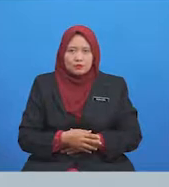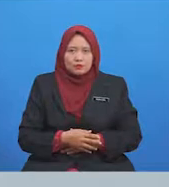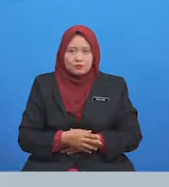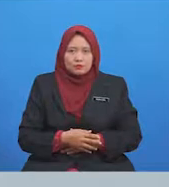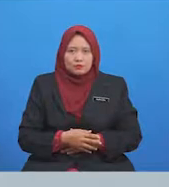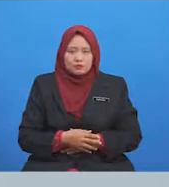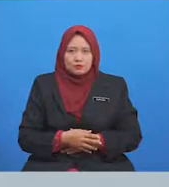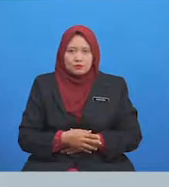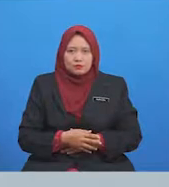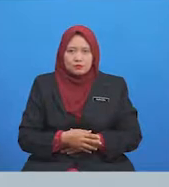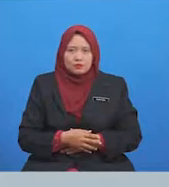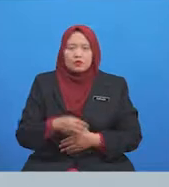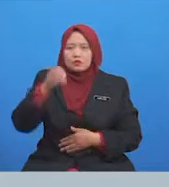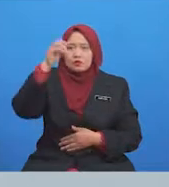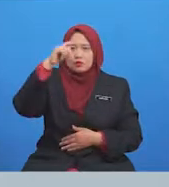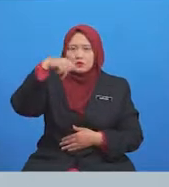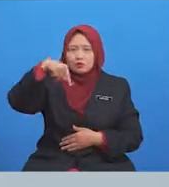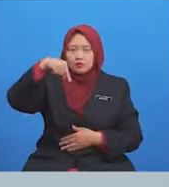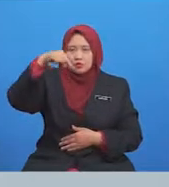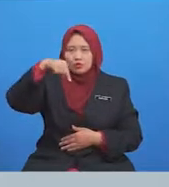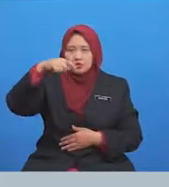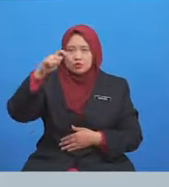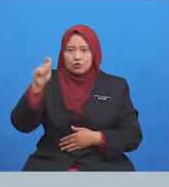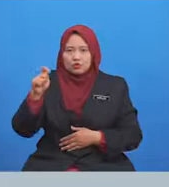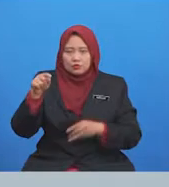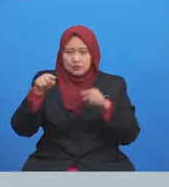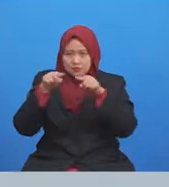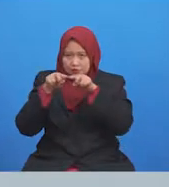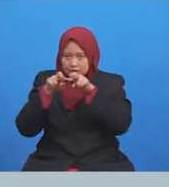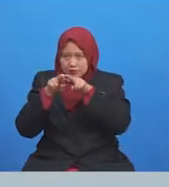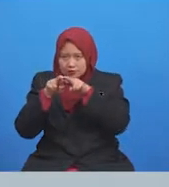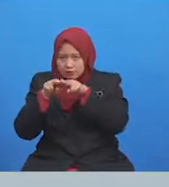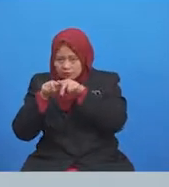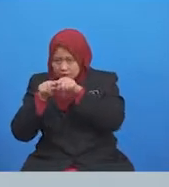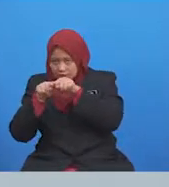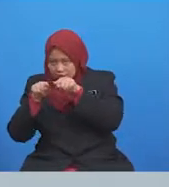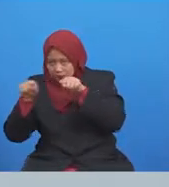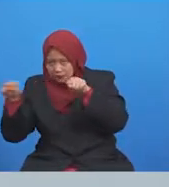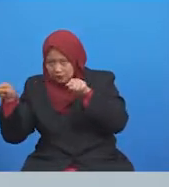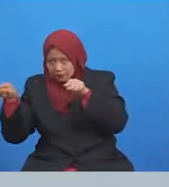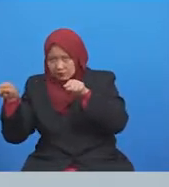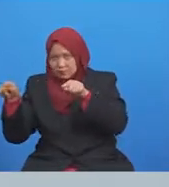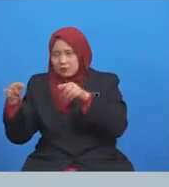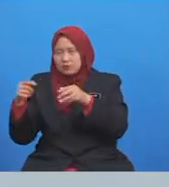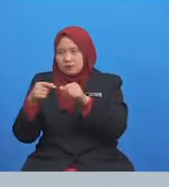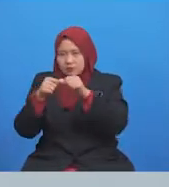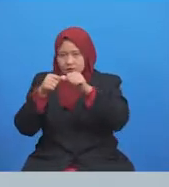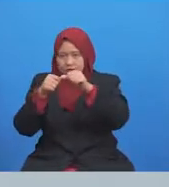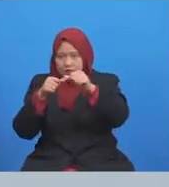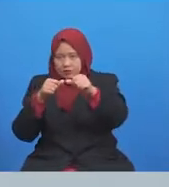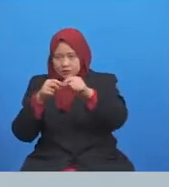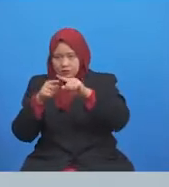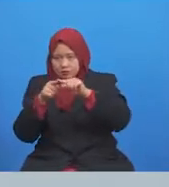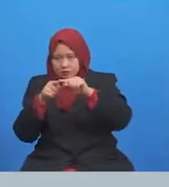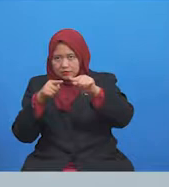QT, sebuah sudut RQT terbentuk dilabel sebagai A. Sudut A